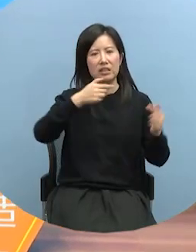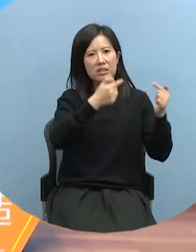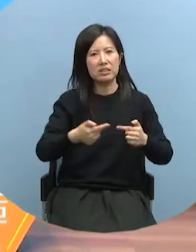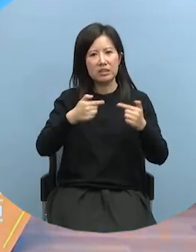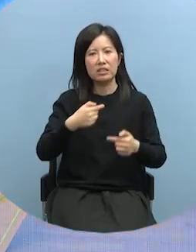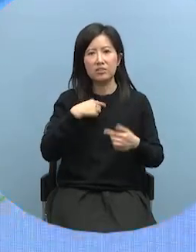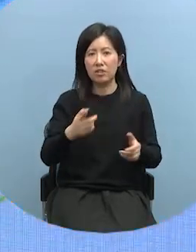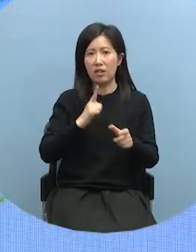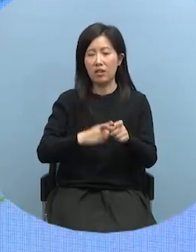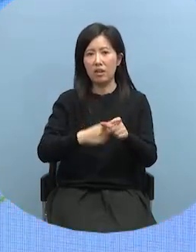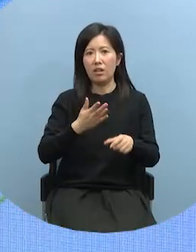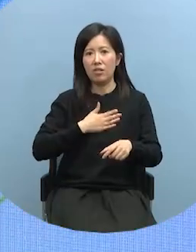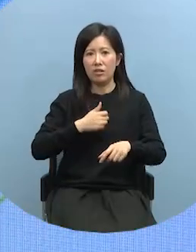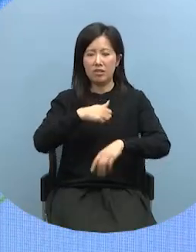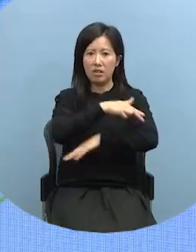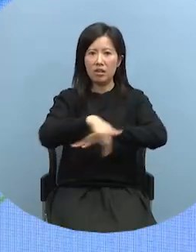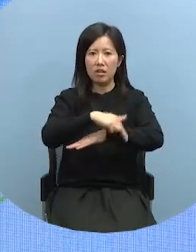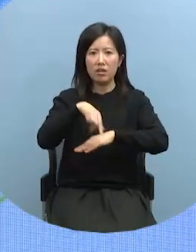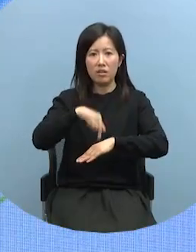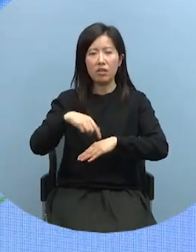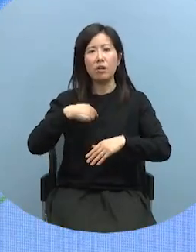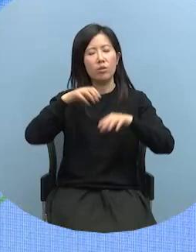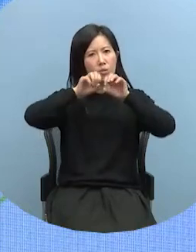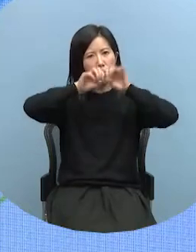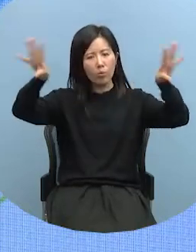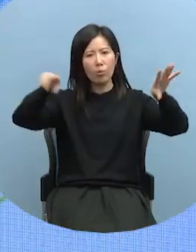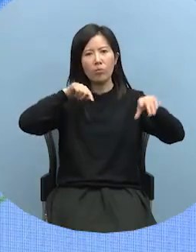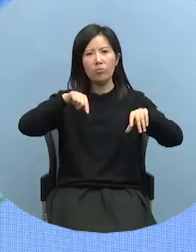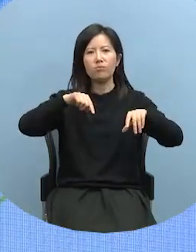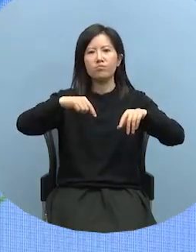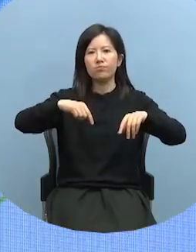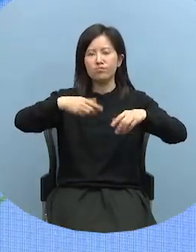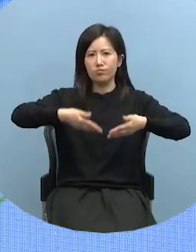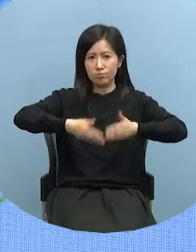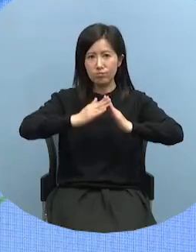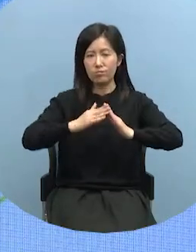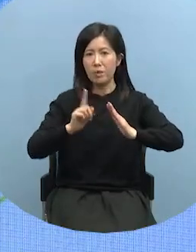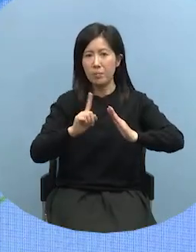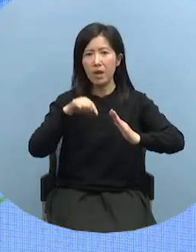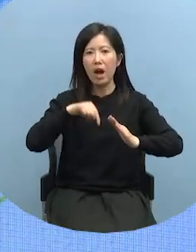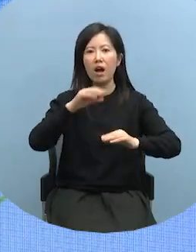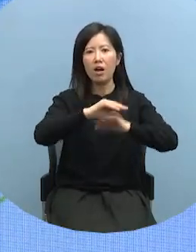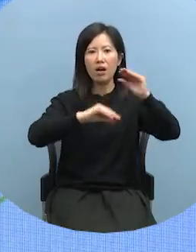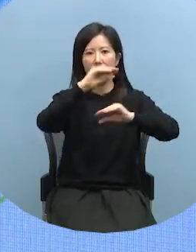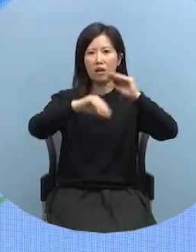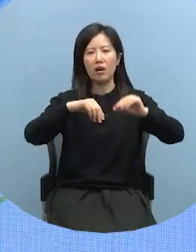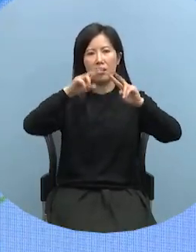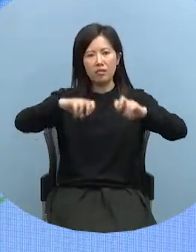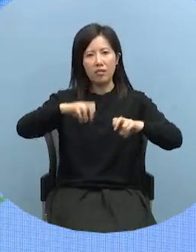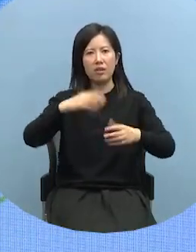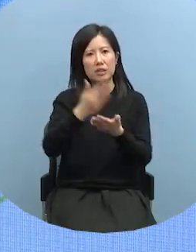今年嘅財政預算案裏面咧，我就公布會研究成立建築嘅研發同埋測試中